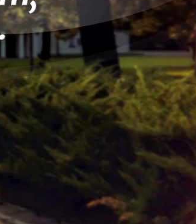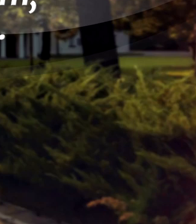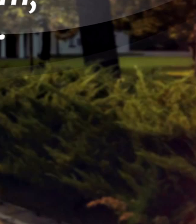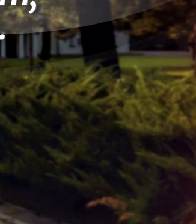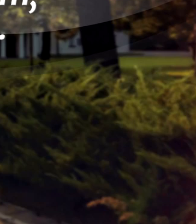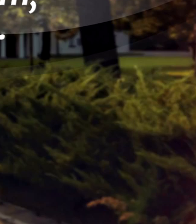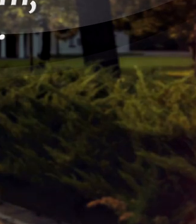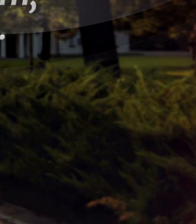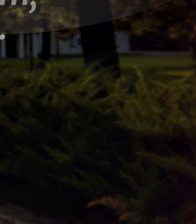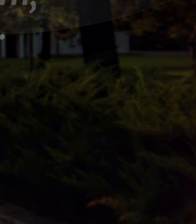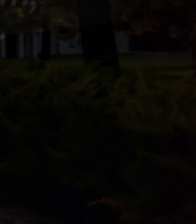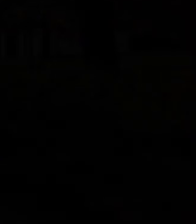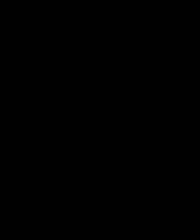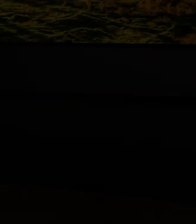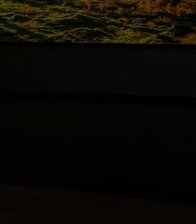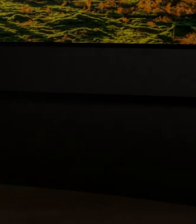Dziękujemy.